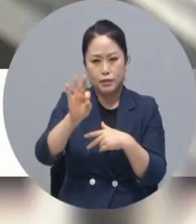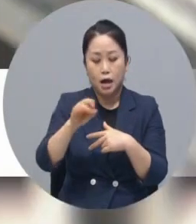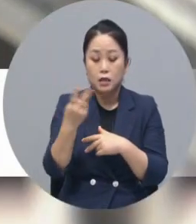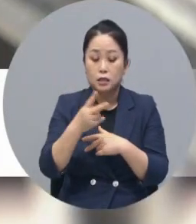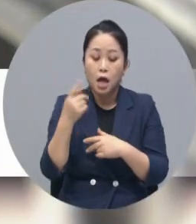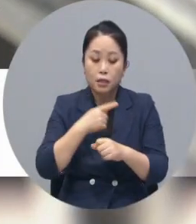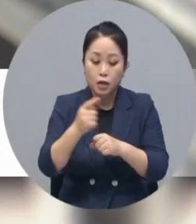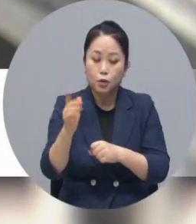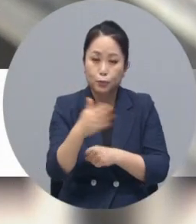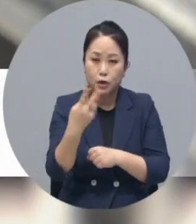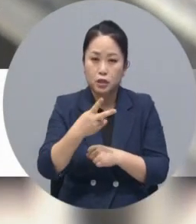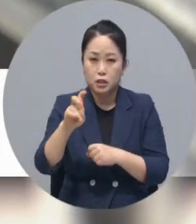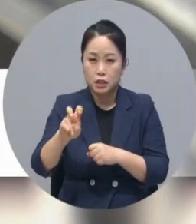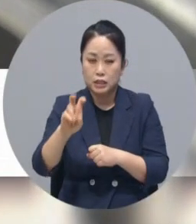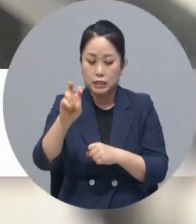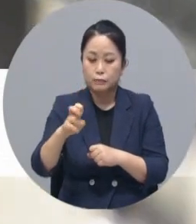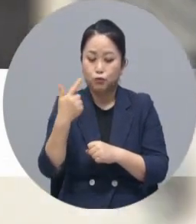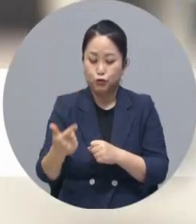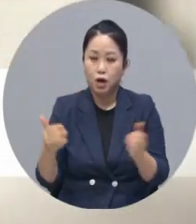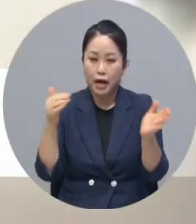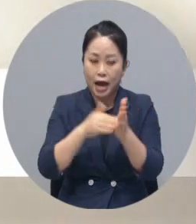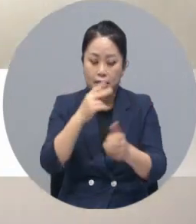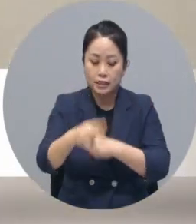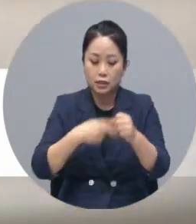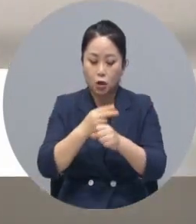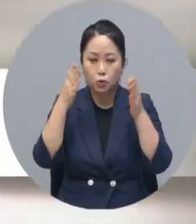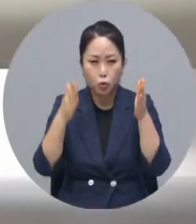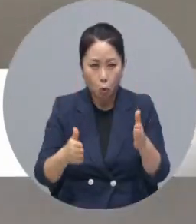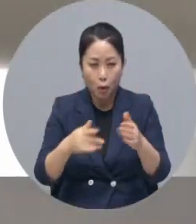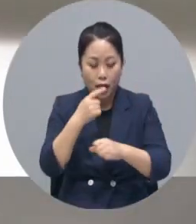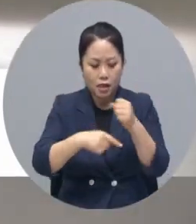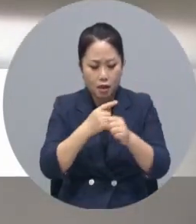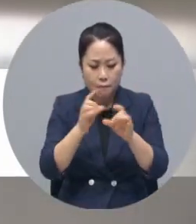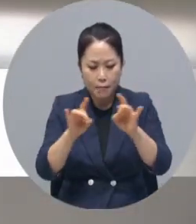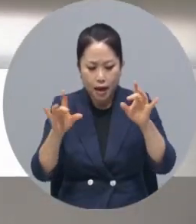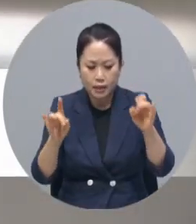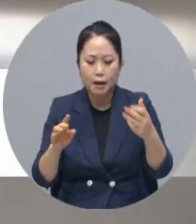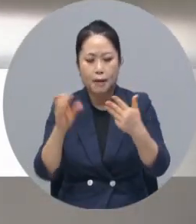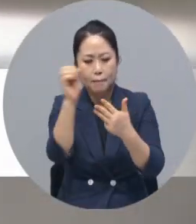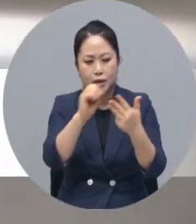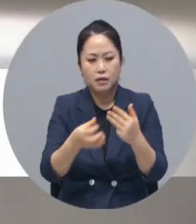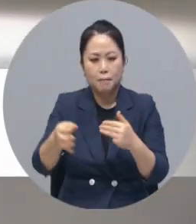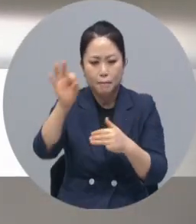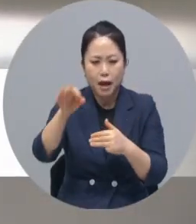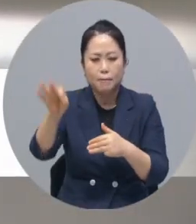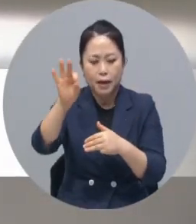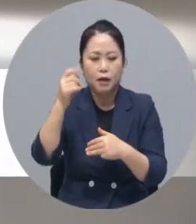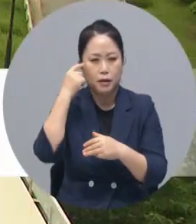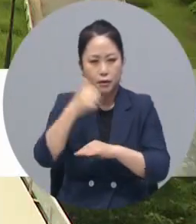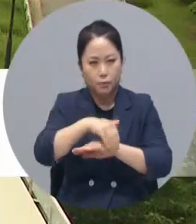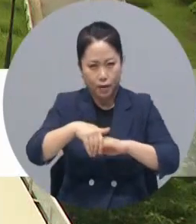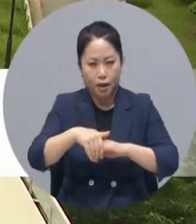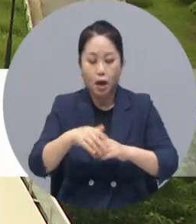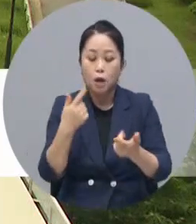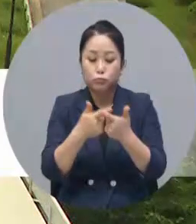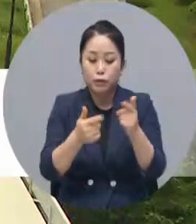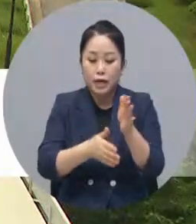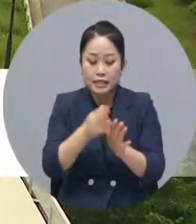2026년까지 2년에 걸쳐 매년 88% 선으로 인상될 예정입니다 부산시 상수도